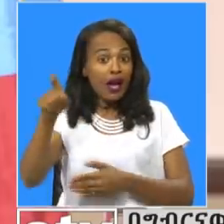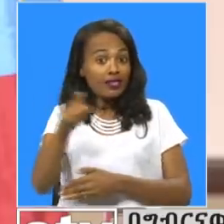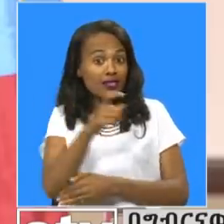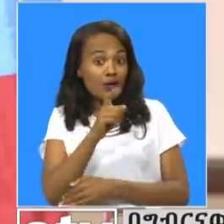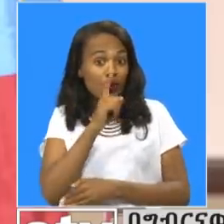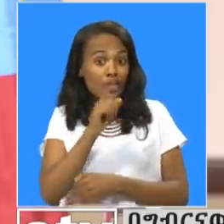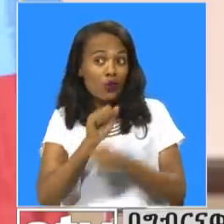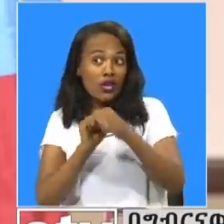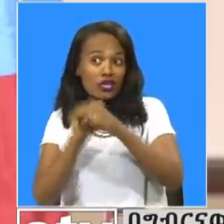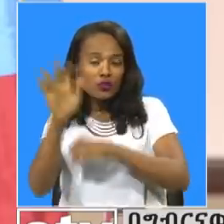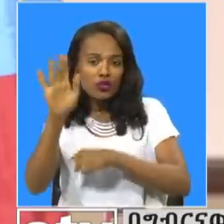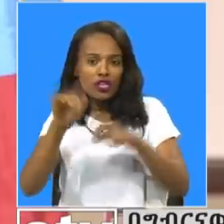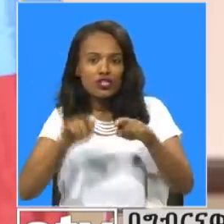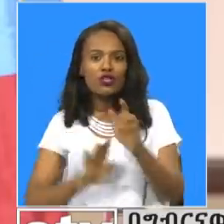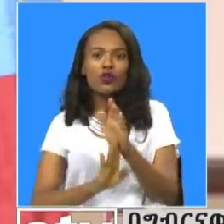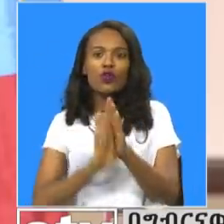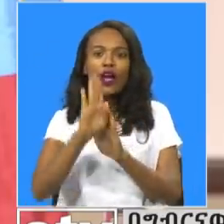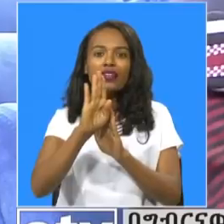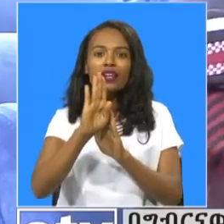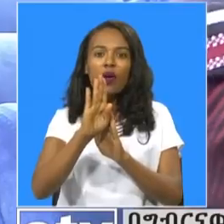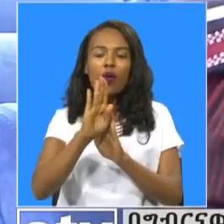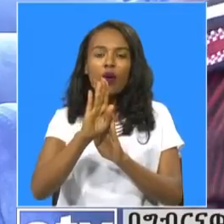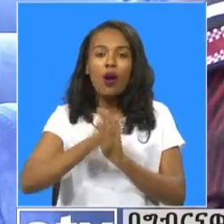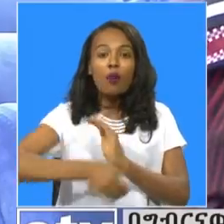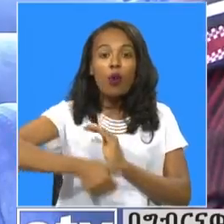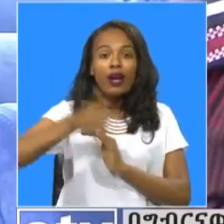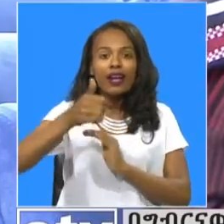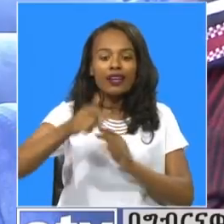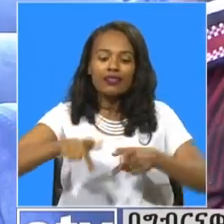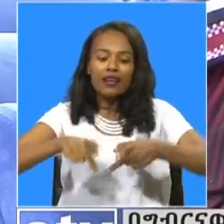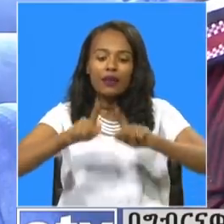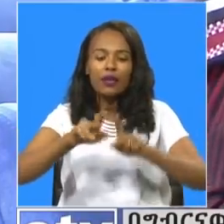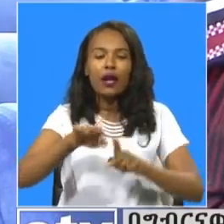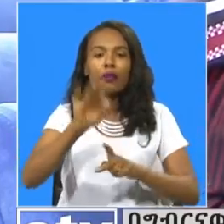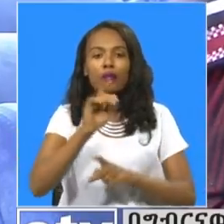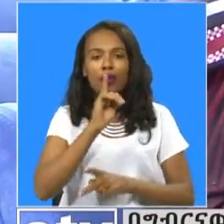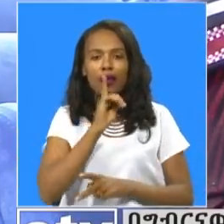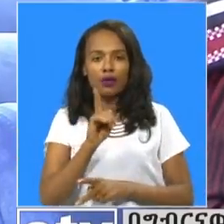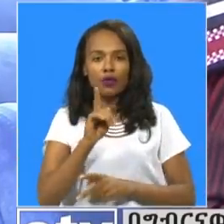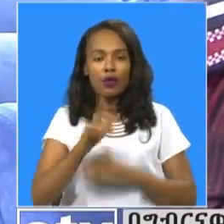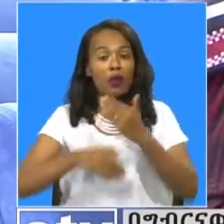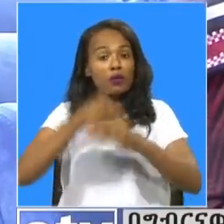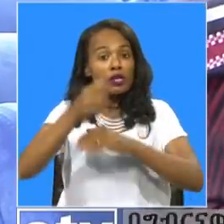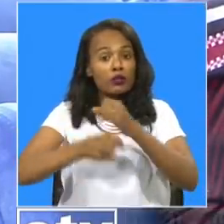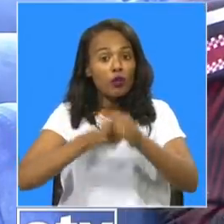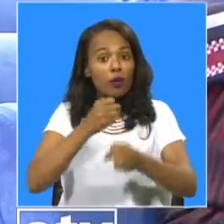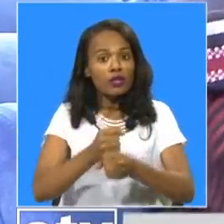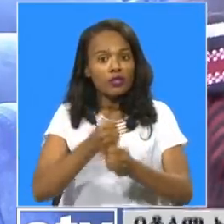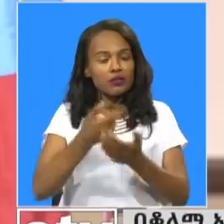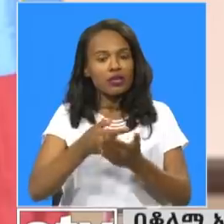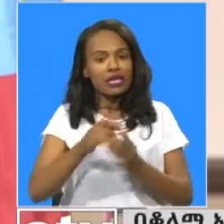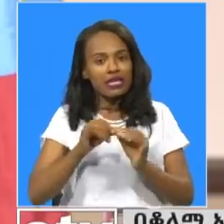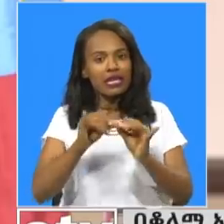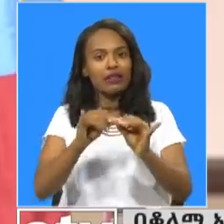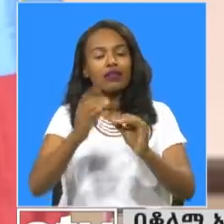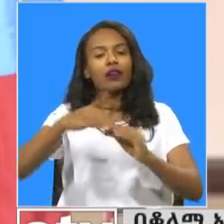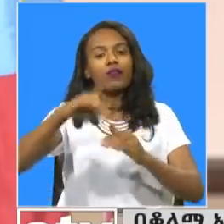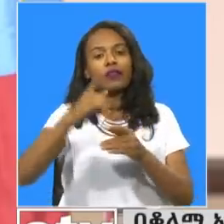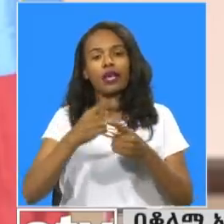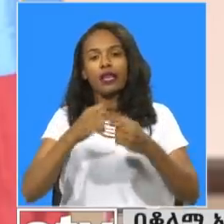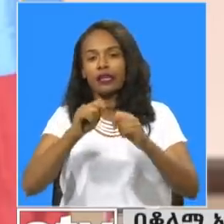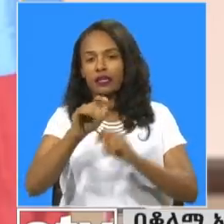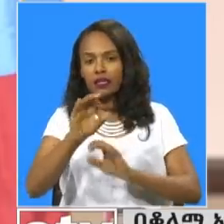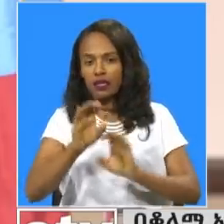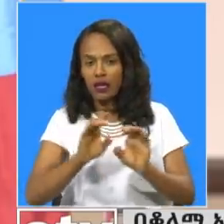ነው ኤክስፖርታችን ዘንድሮ ያደገው ሜሊ ከግብርና በሚገኝ ምርት ነው በሚቀጥሉት አመታትም ያ እንዲቀጥል ከፍተኛ ጥረት